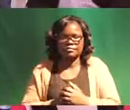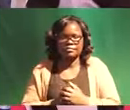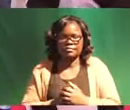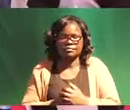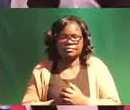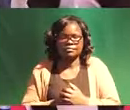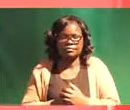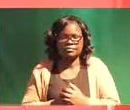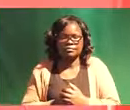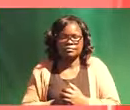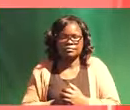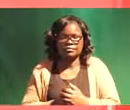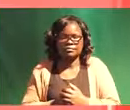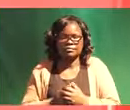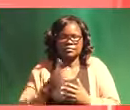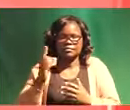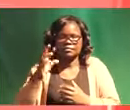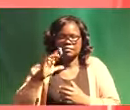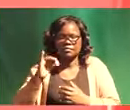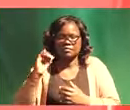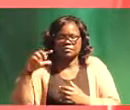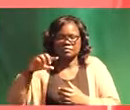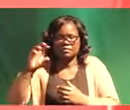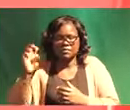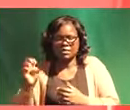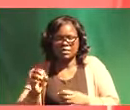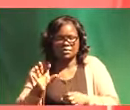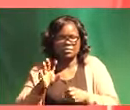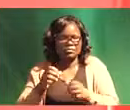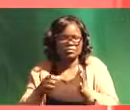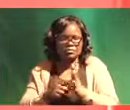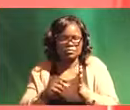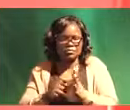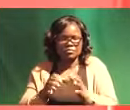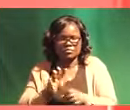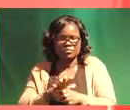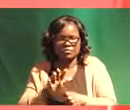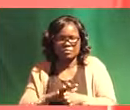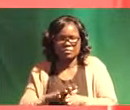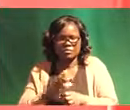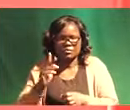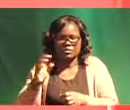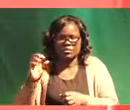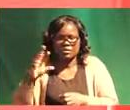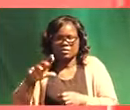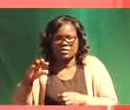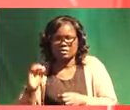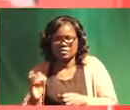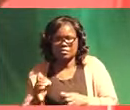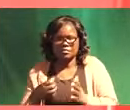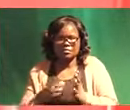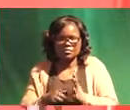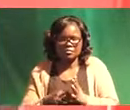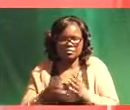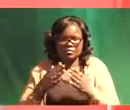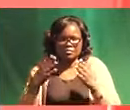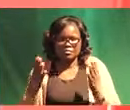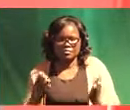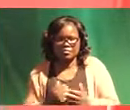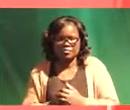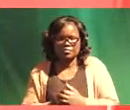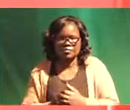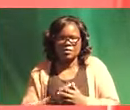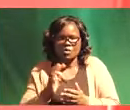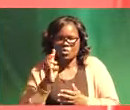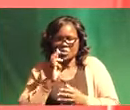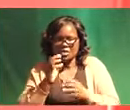imefanya nini drainage. Hapa tumesingirwa na Mlima drainage hapa Kaelo. Pale unaona hata kama tumewekewa hakuna